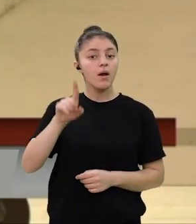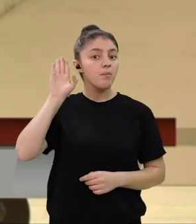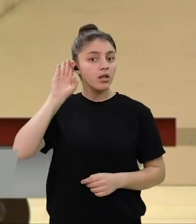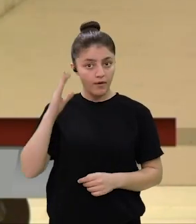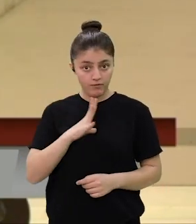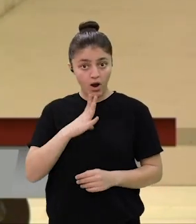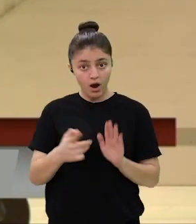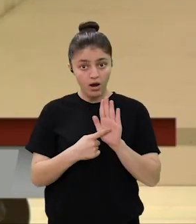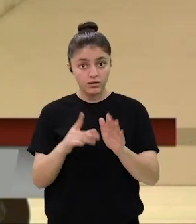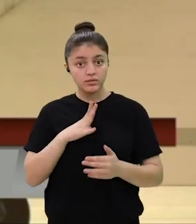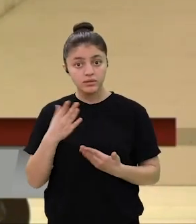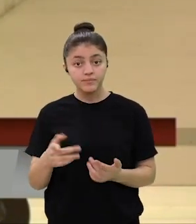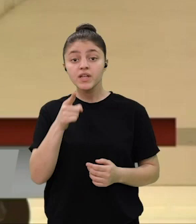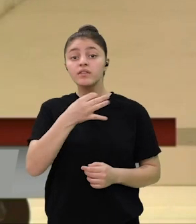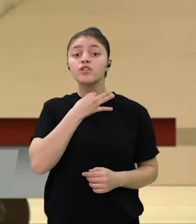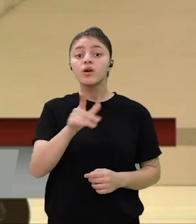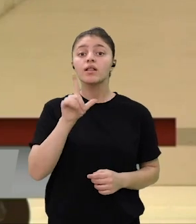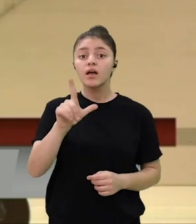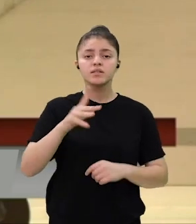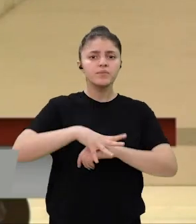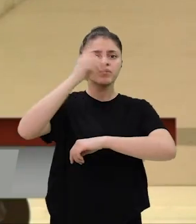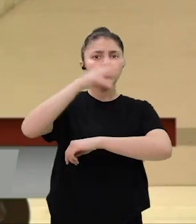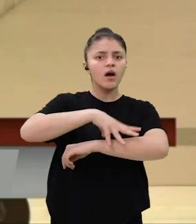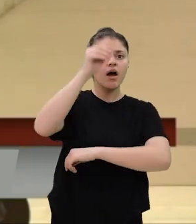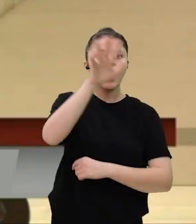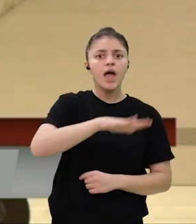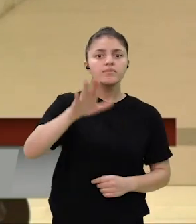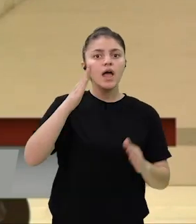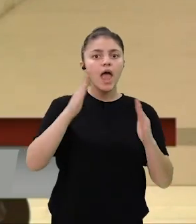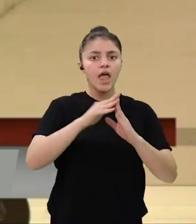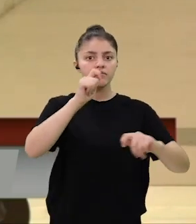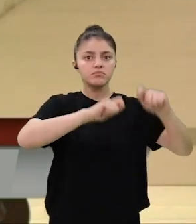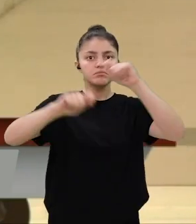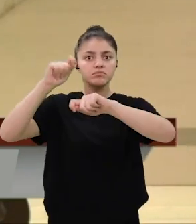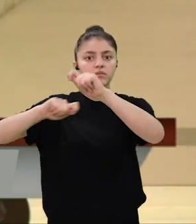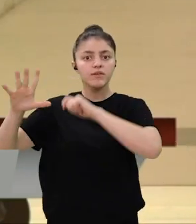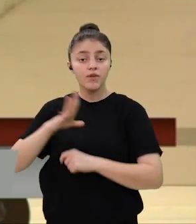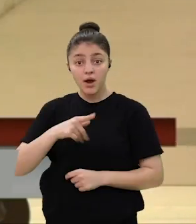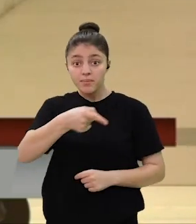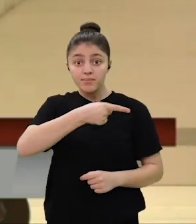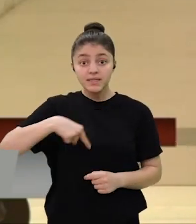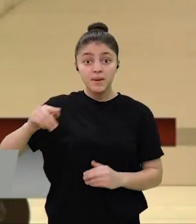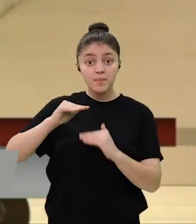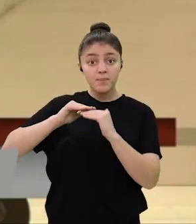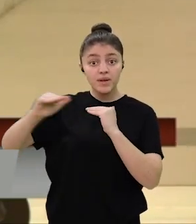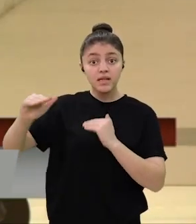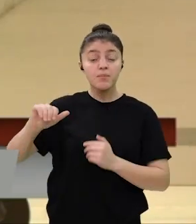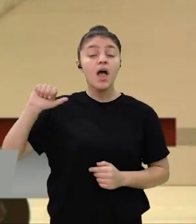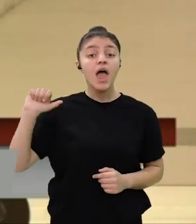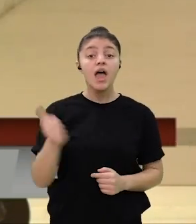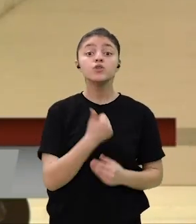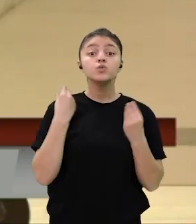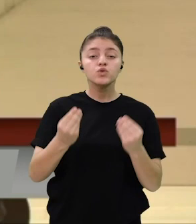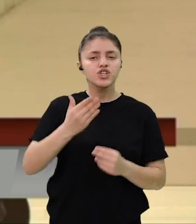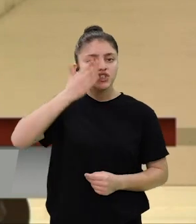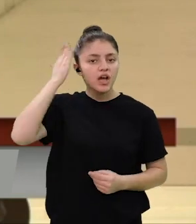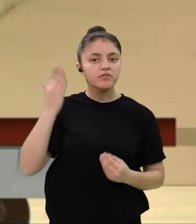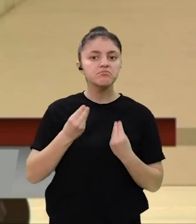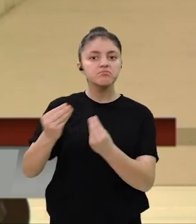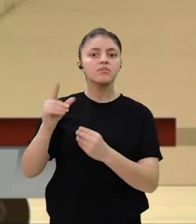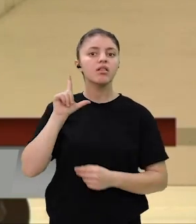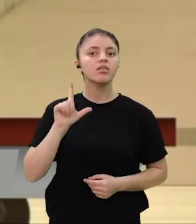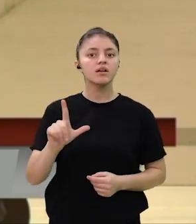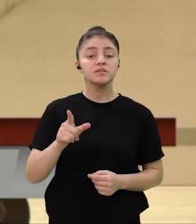var. Senin teşekkür etmen lazım. Dağlara çelik konstrüksiyon evler yaptırdık. Bizim milletimize en şereflisi